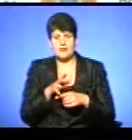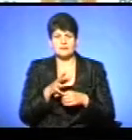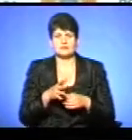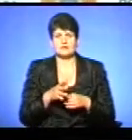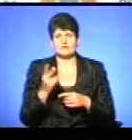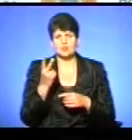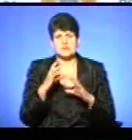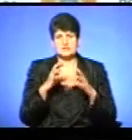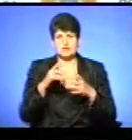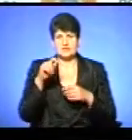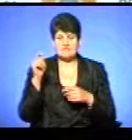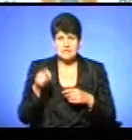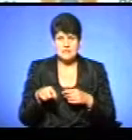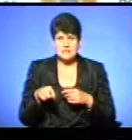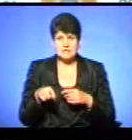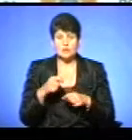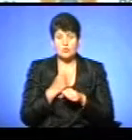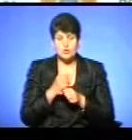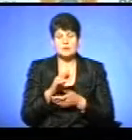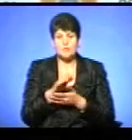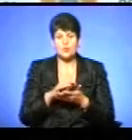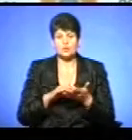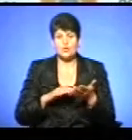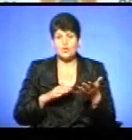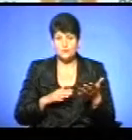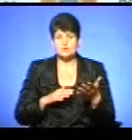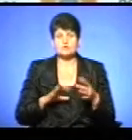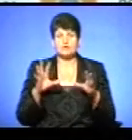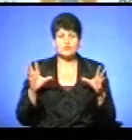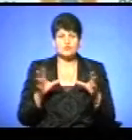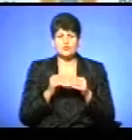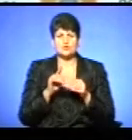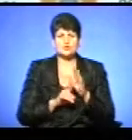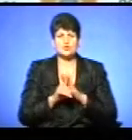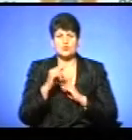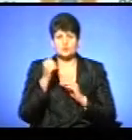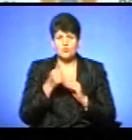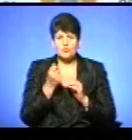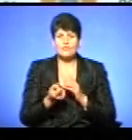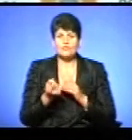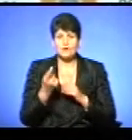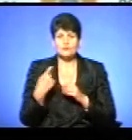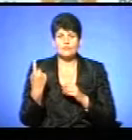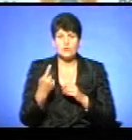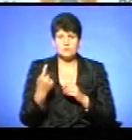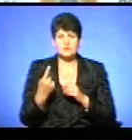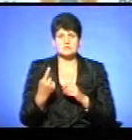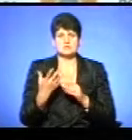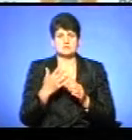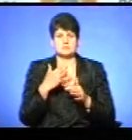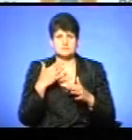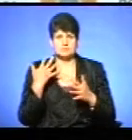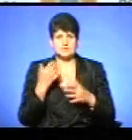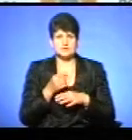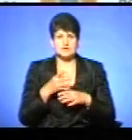війни. Роботи на даному місці продовжуються. Всього з початку року на території області виявлено 750 застарілих